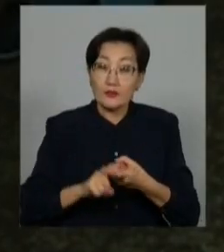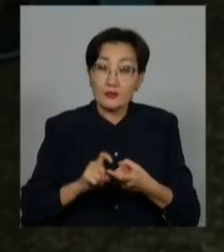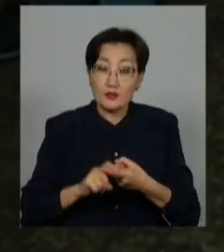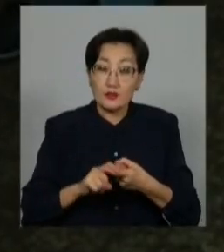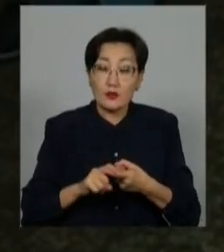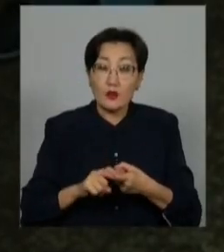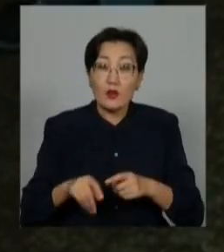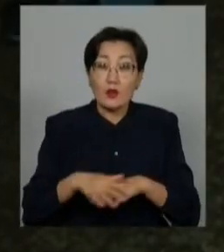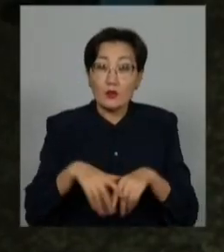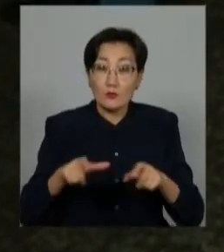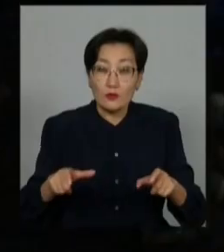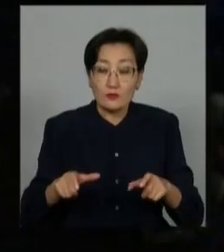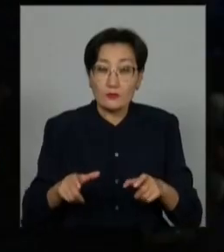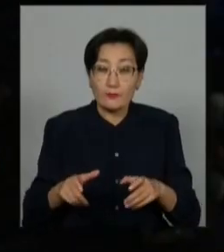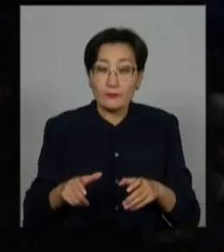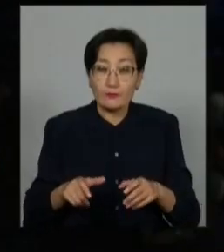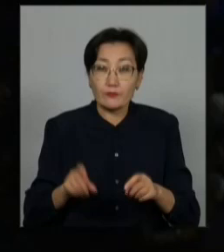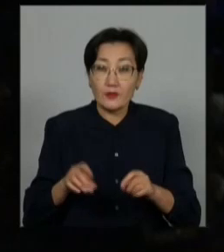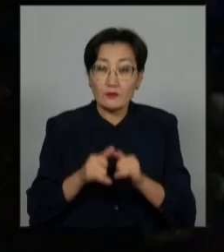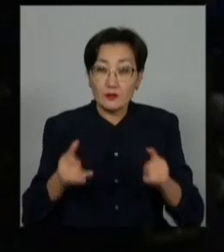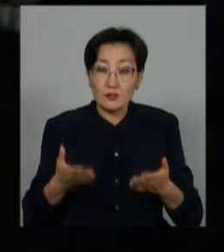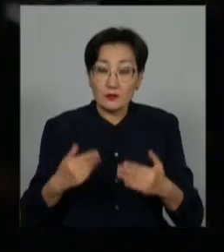байланыстырған кеш көпшілікті кемелденуге шақырды.